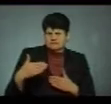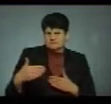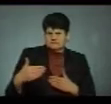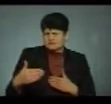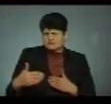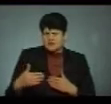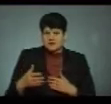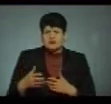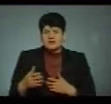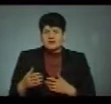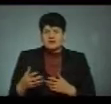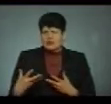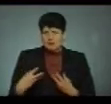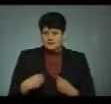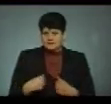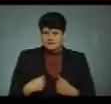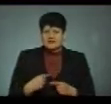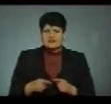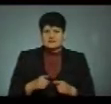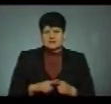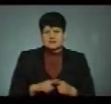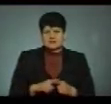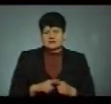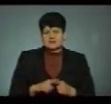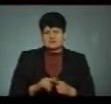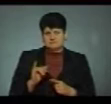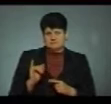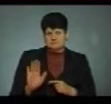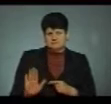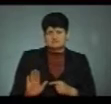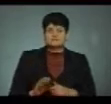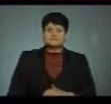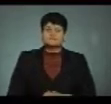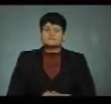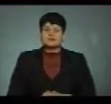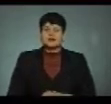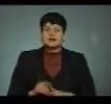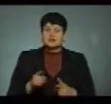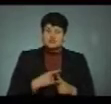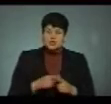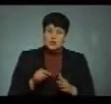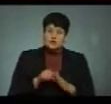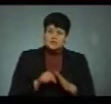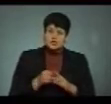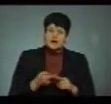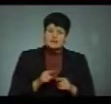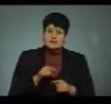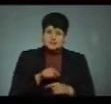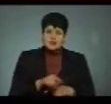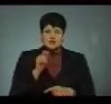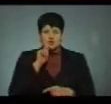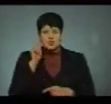мого впливу і інтересів, оцінюється як потенційно негативно. Чи означає це, що українці, зокрема,